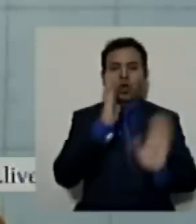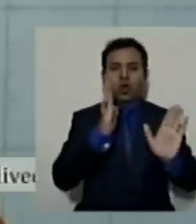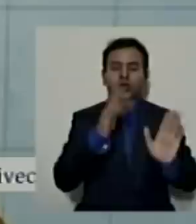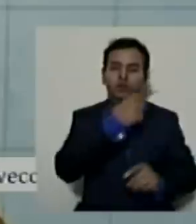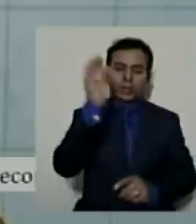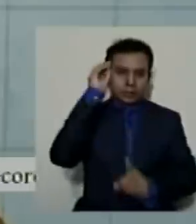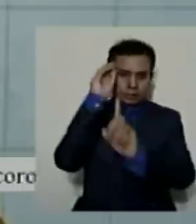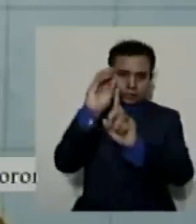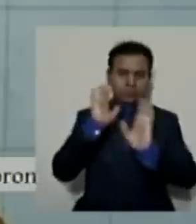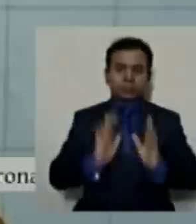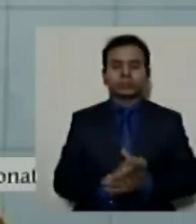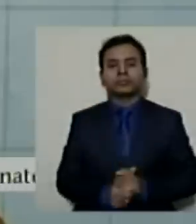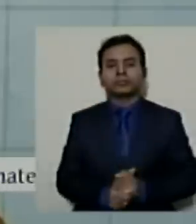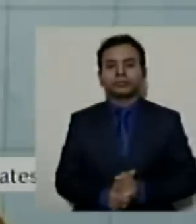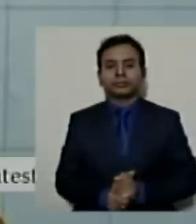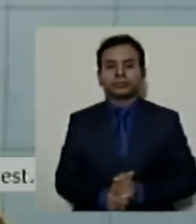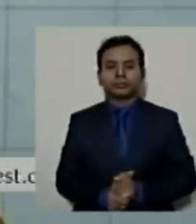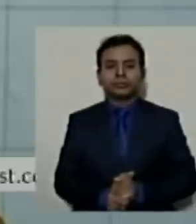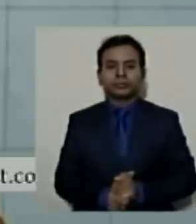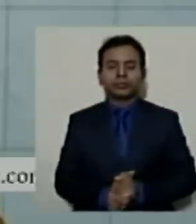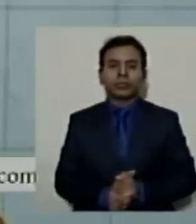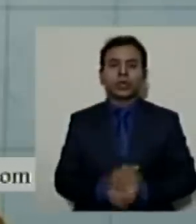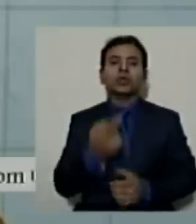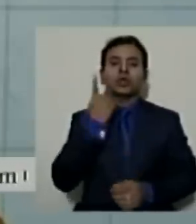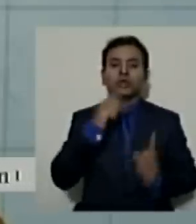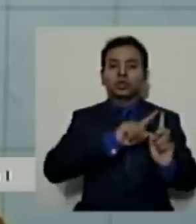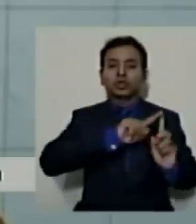24 ঘন্টায় আমাদের পিপি সংগ্রহ হয়েছে 9,000 এবং এ পর্যন্ত